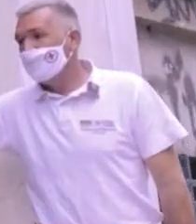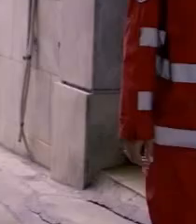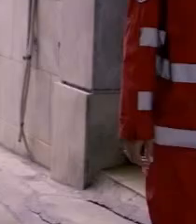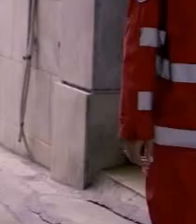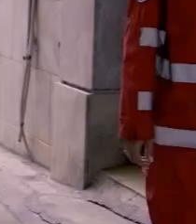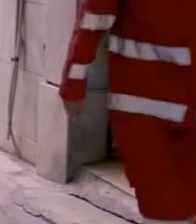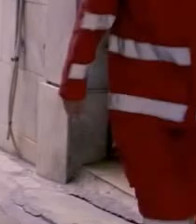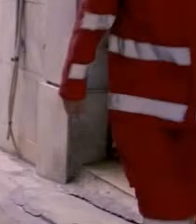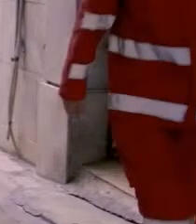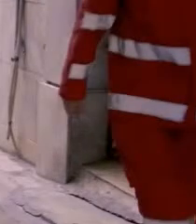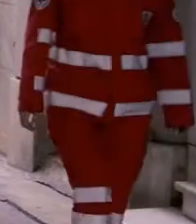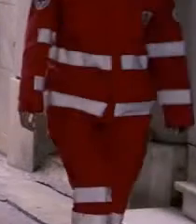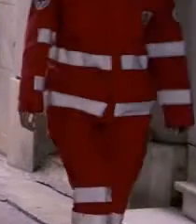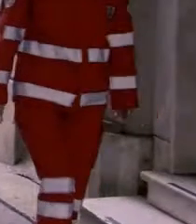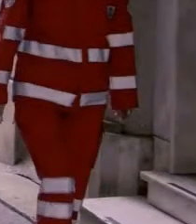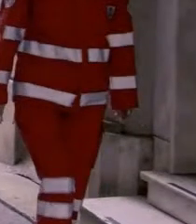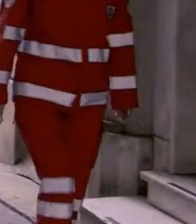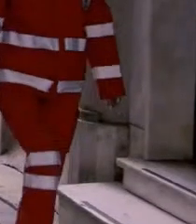Λονδολόζε